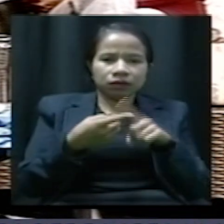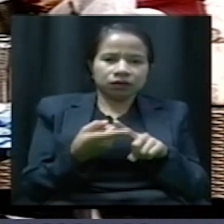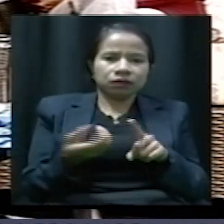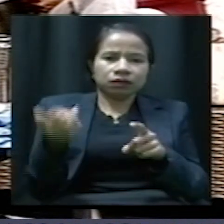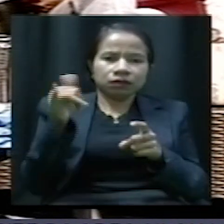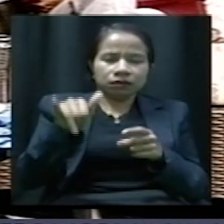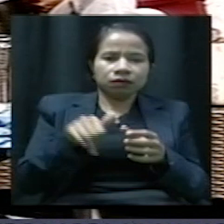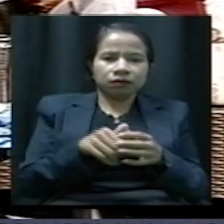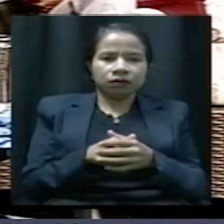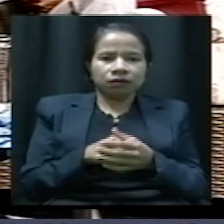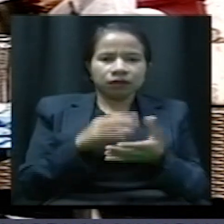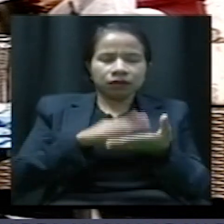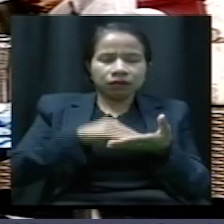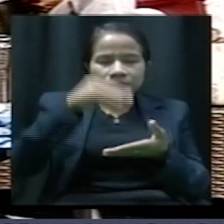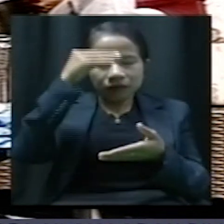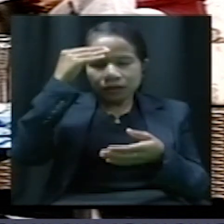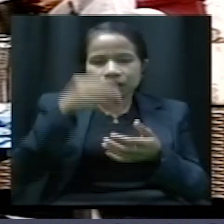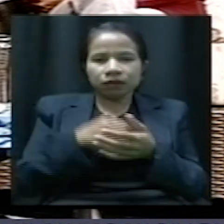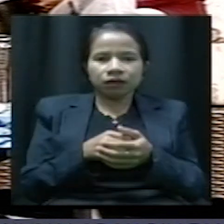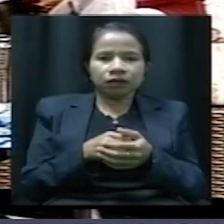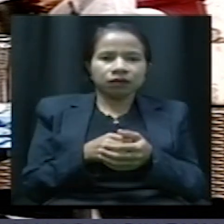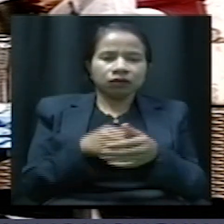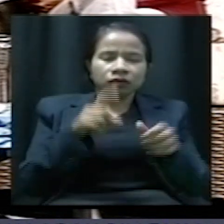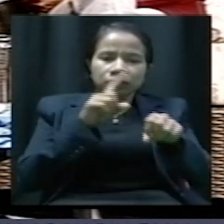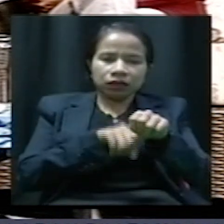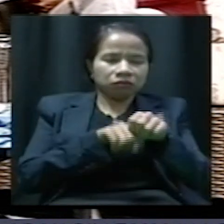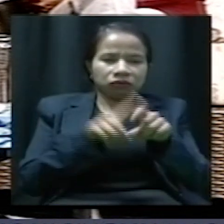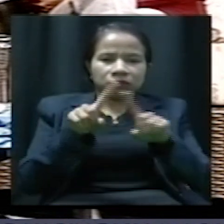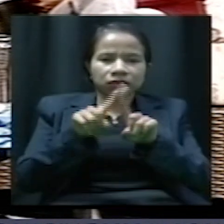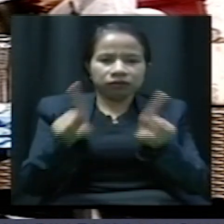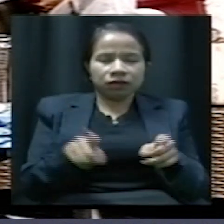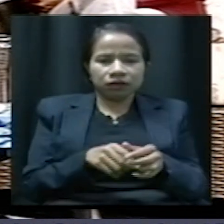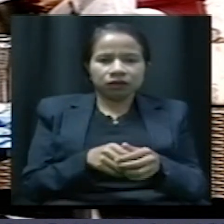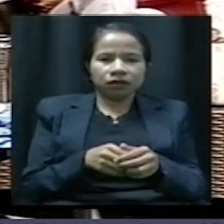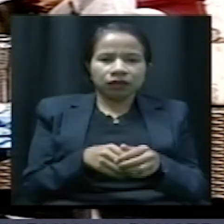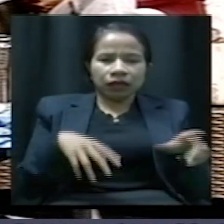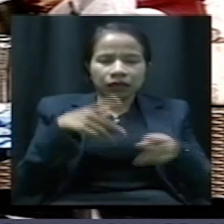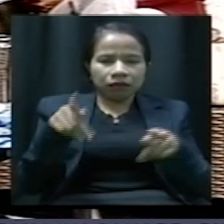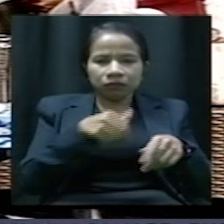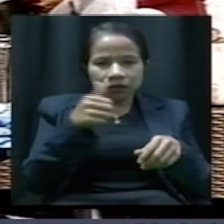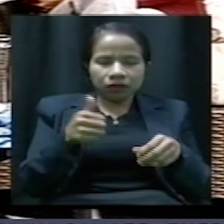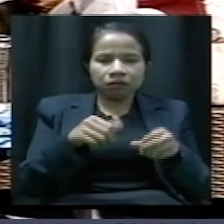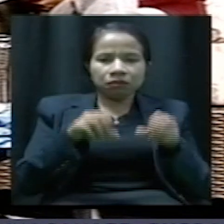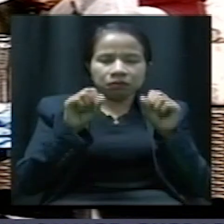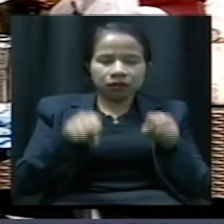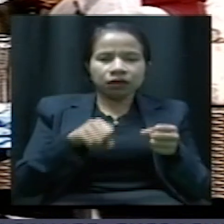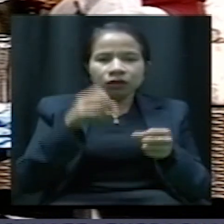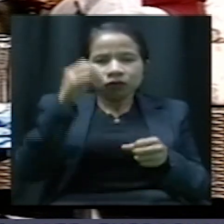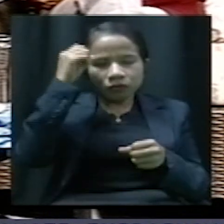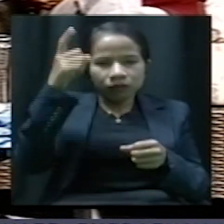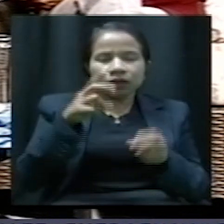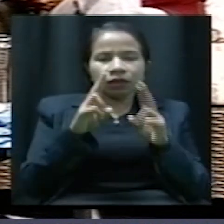mak kuno aprende ne ho tempo lahanesan sira balo comprende la lais balo comprende